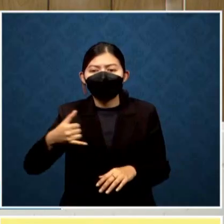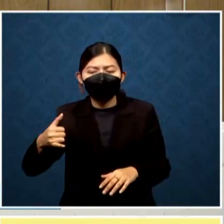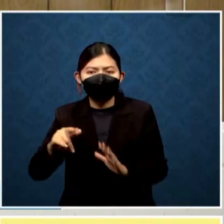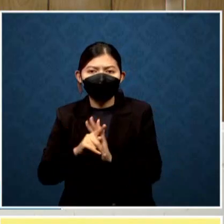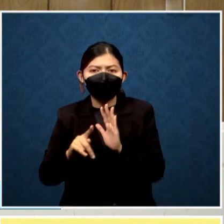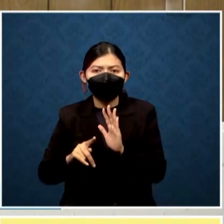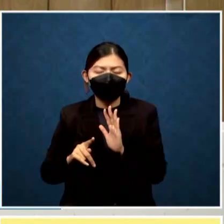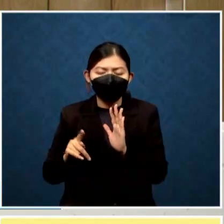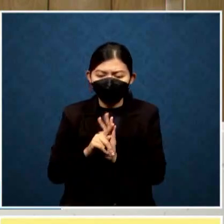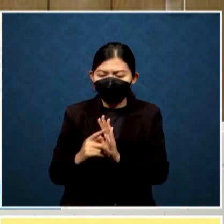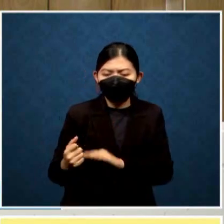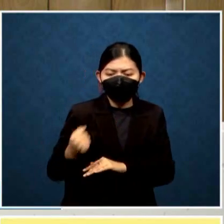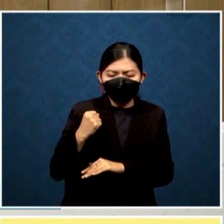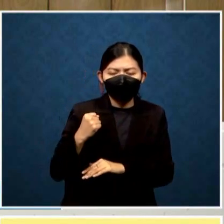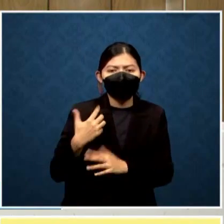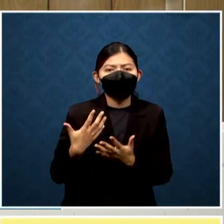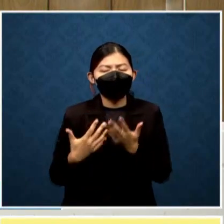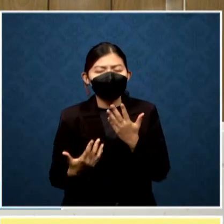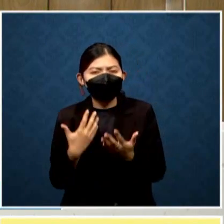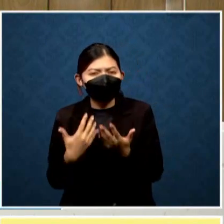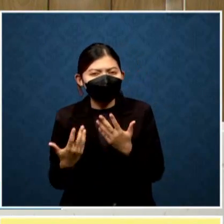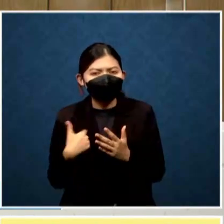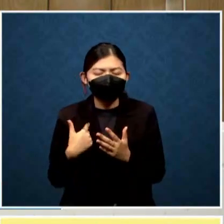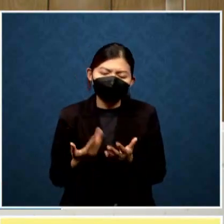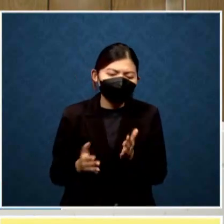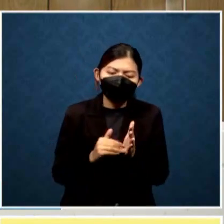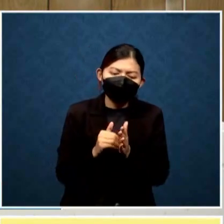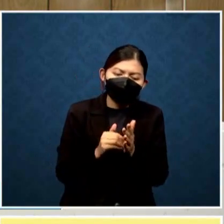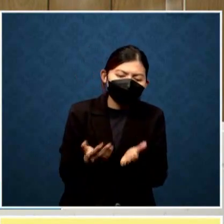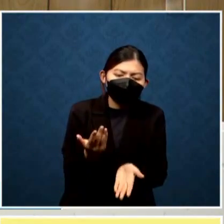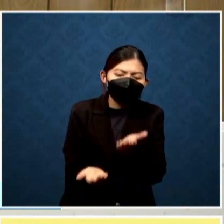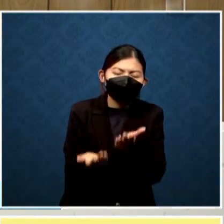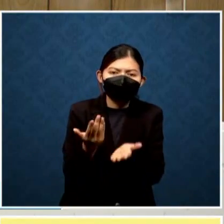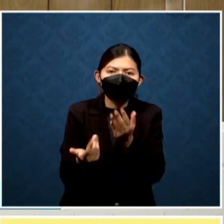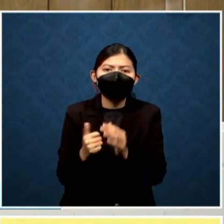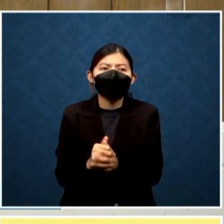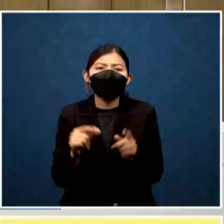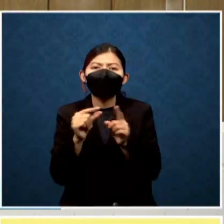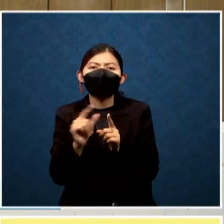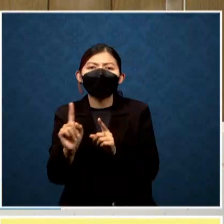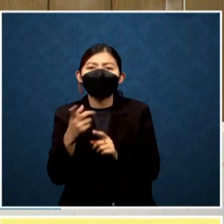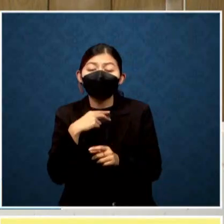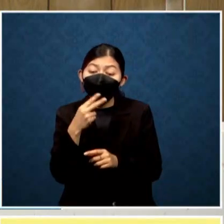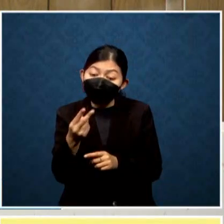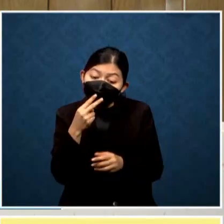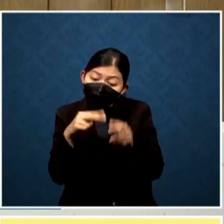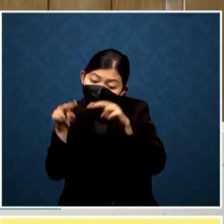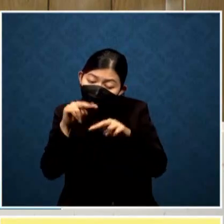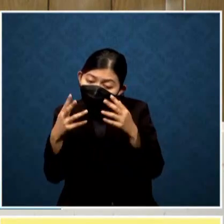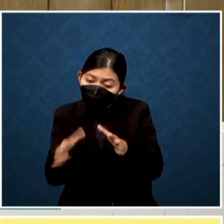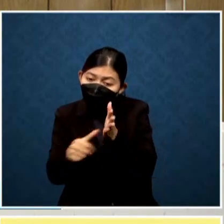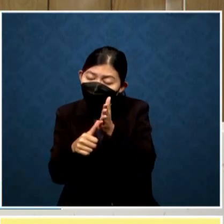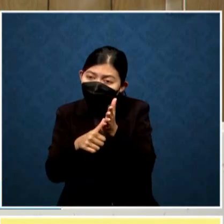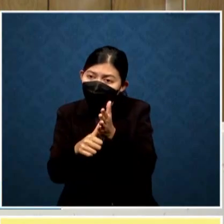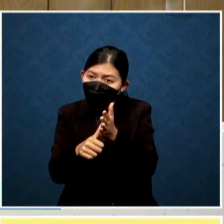กวดขันตึงมากบางคนก็จะเอารุ่มมารวยอย่างเช่นคำพูดว่าก็ไปตรวจสอบแล้วให้ปรับปรุงเนี่ยผิด